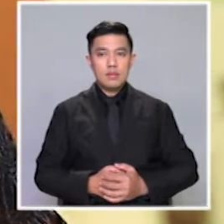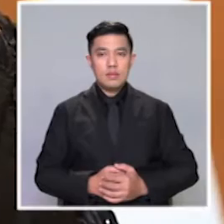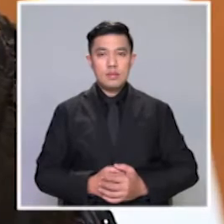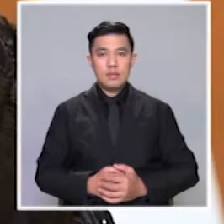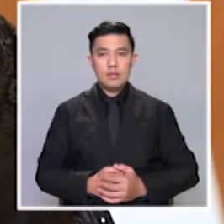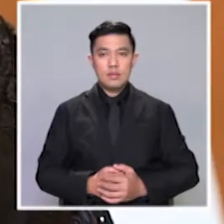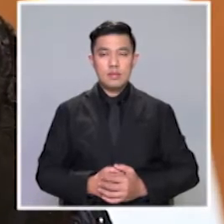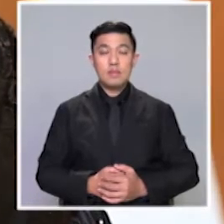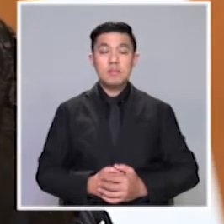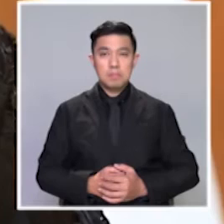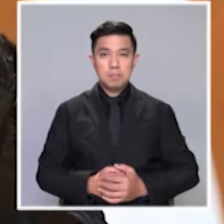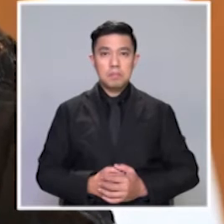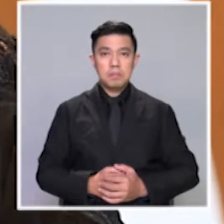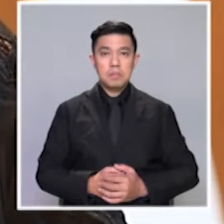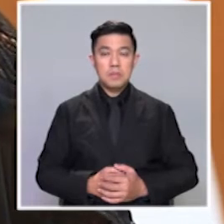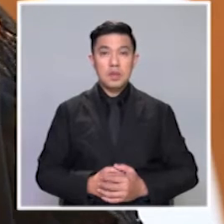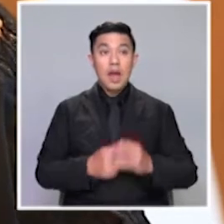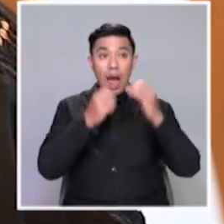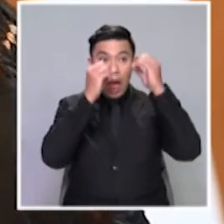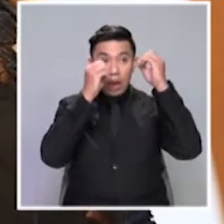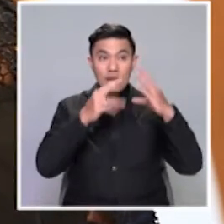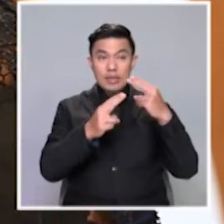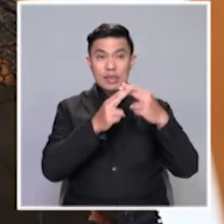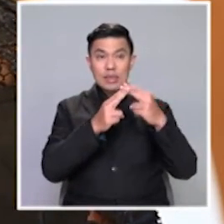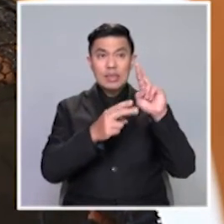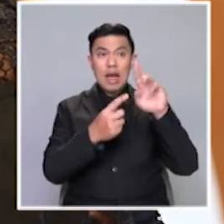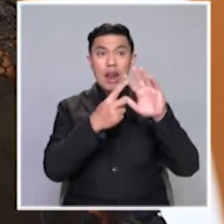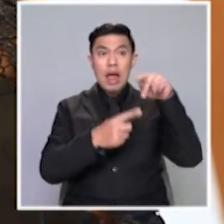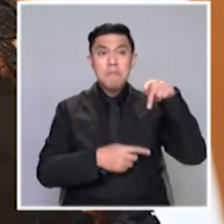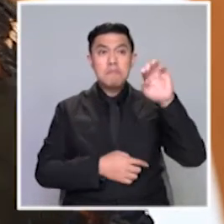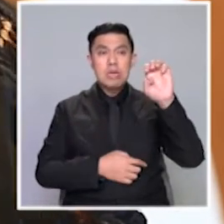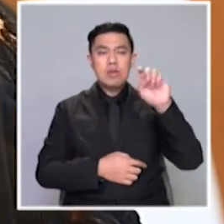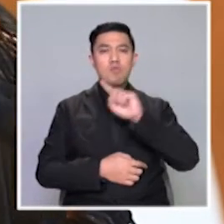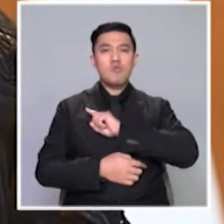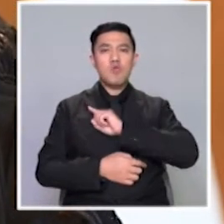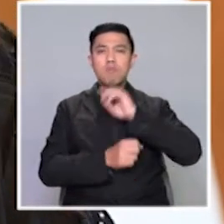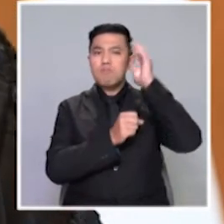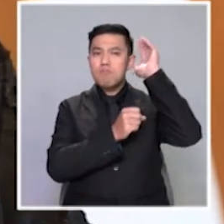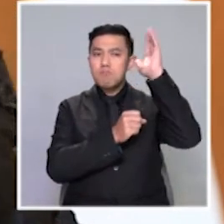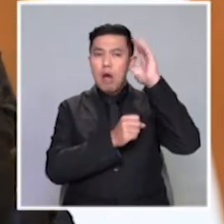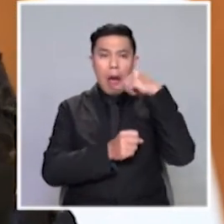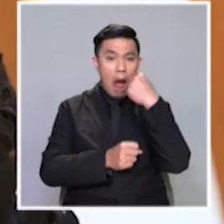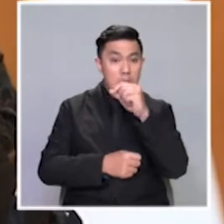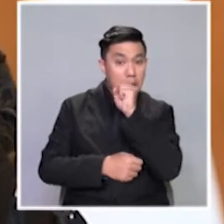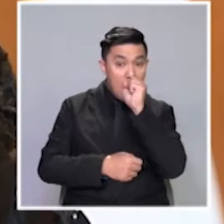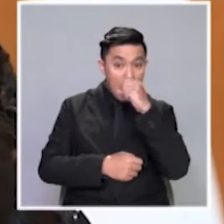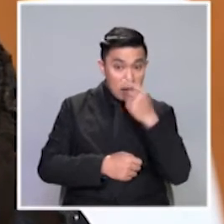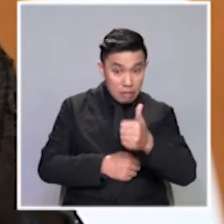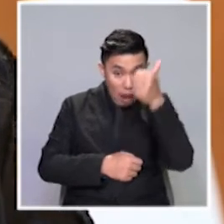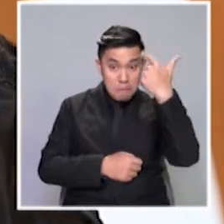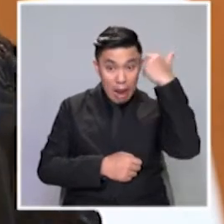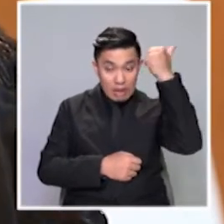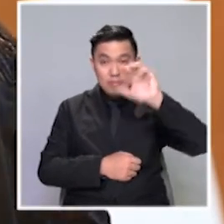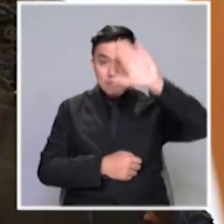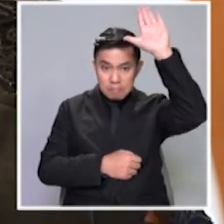อ้ยอาจารย์รพิศสาคริกท่านเป็นโฆษกในวันนั้นท่านก็เลยให้คนร้องได้ช่วยยกมือหน่อยแต่